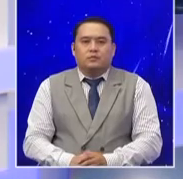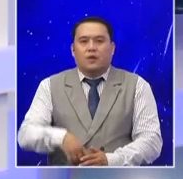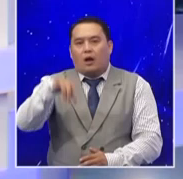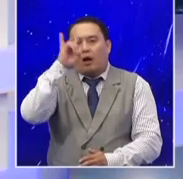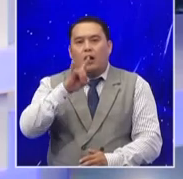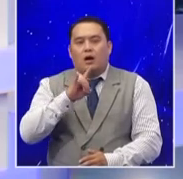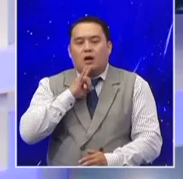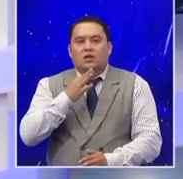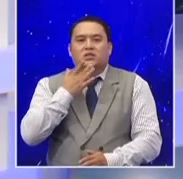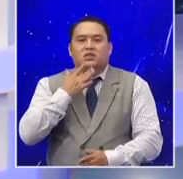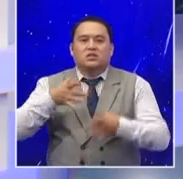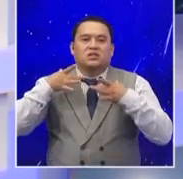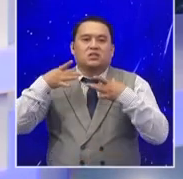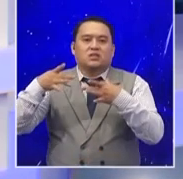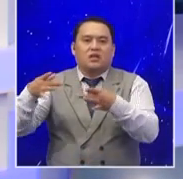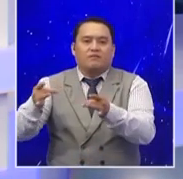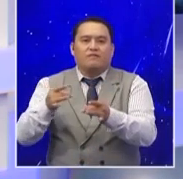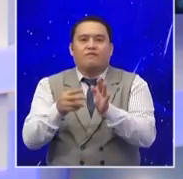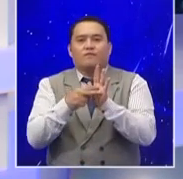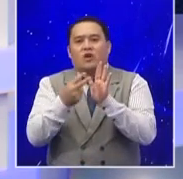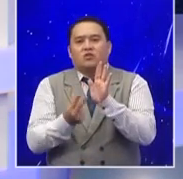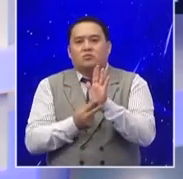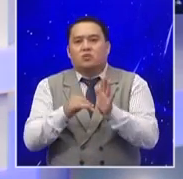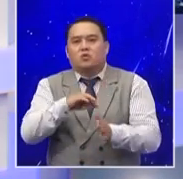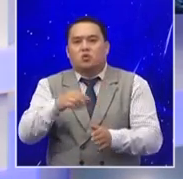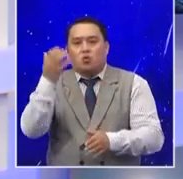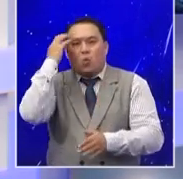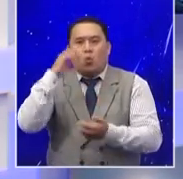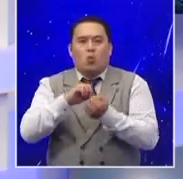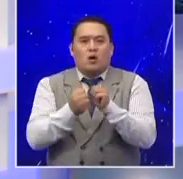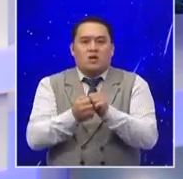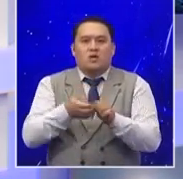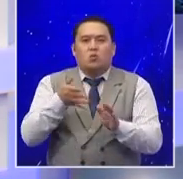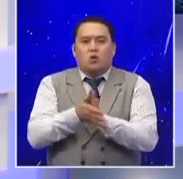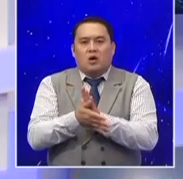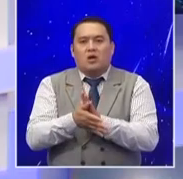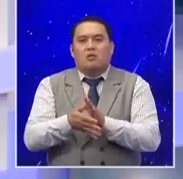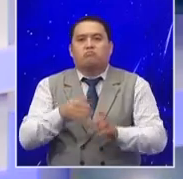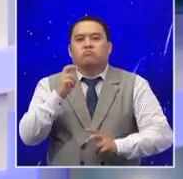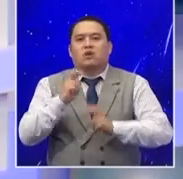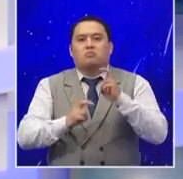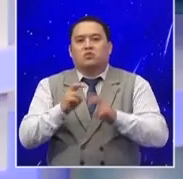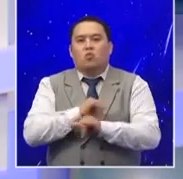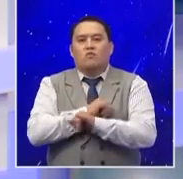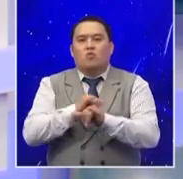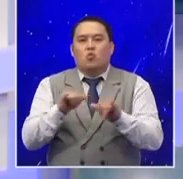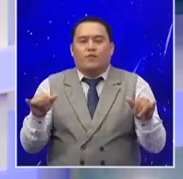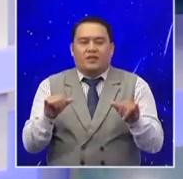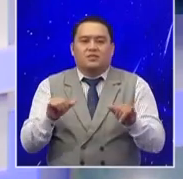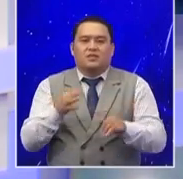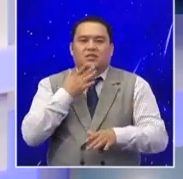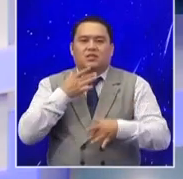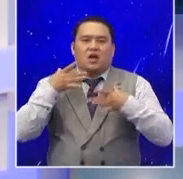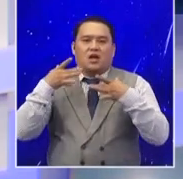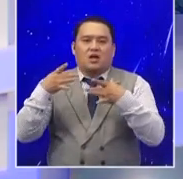Казахстан экспортировал свыше 18 миллионов тонн угля. Если нефтяной сектор терпит убытки, то угольная промышленность страны в этом году сильного